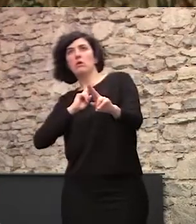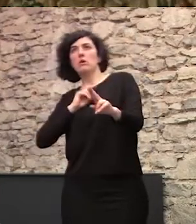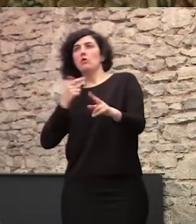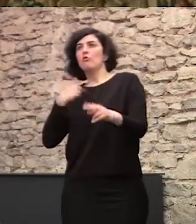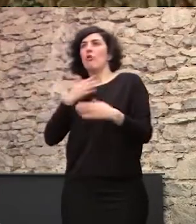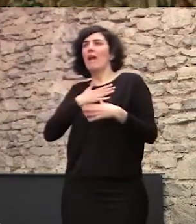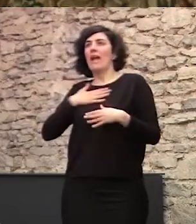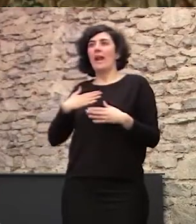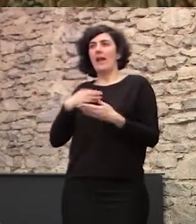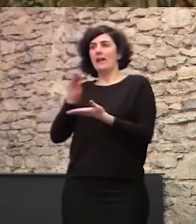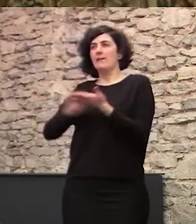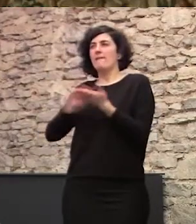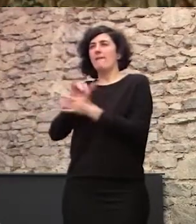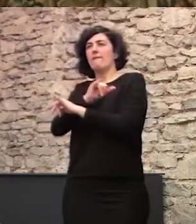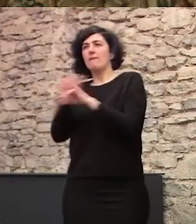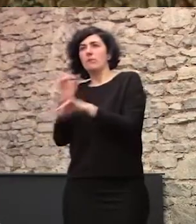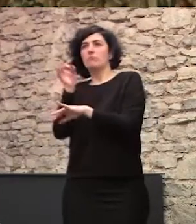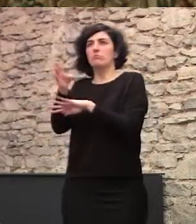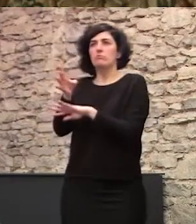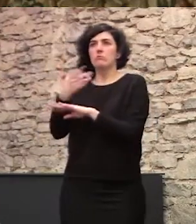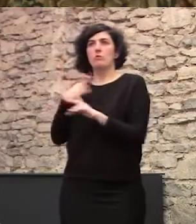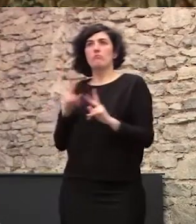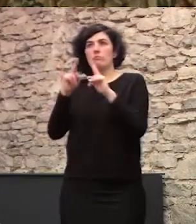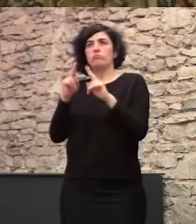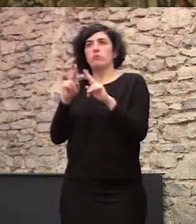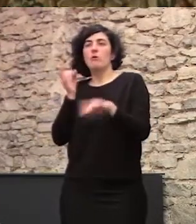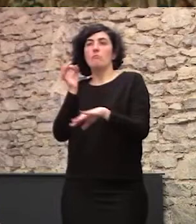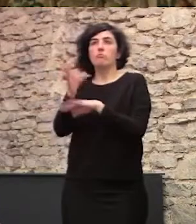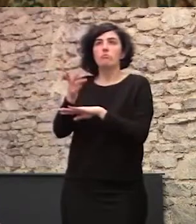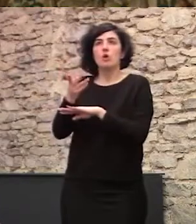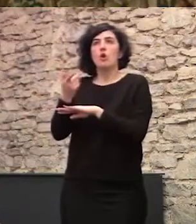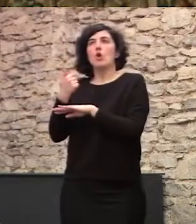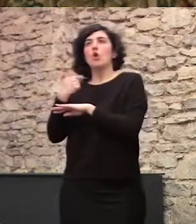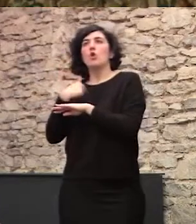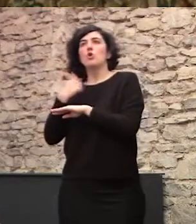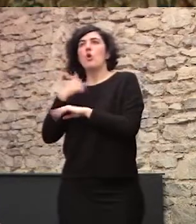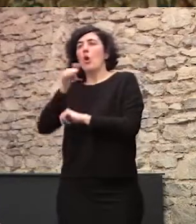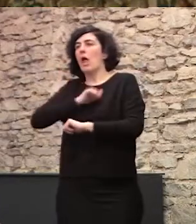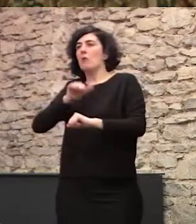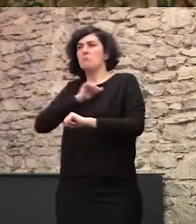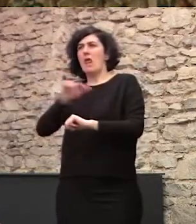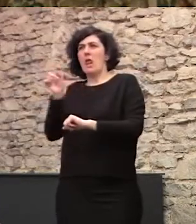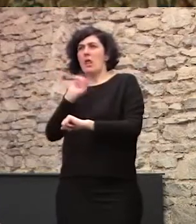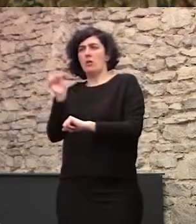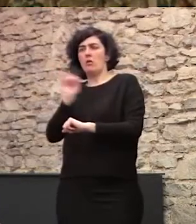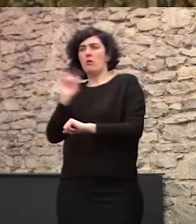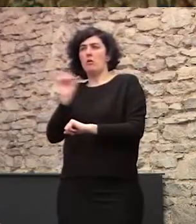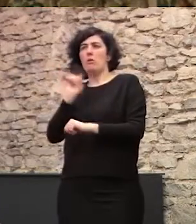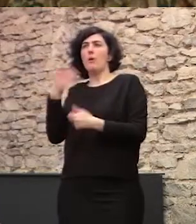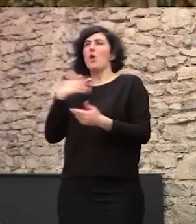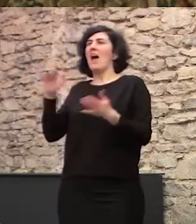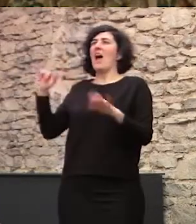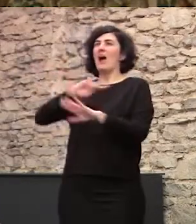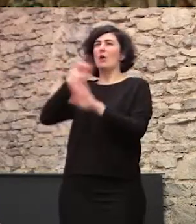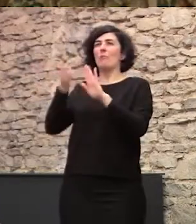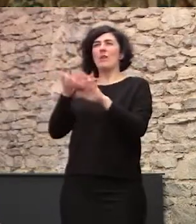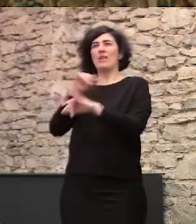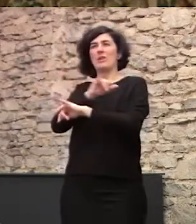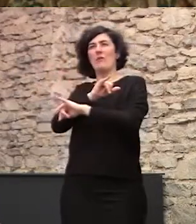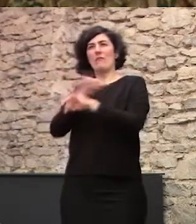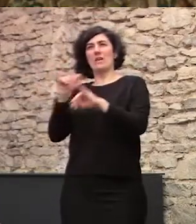jendeari bidali, naiz bat ere itxaur eta dana zain dute uki arte bidali, literatura,